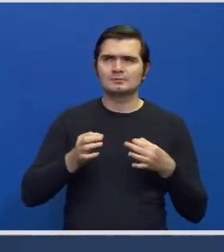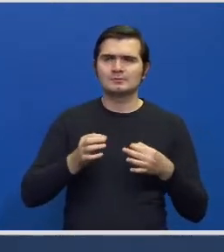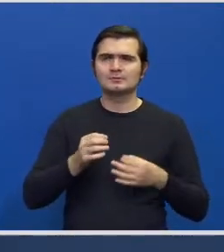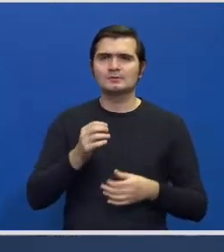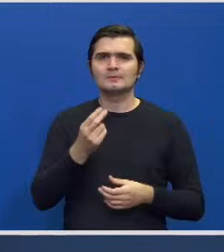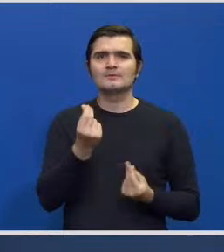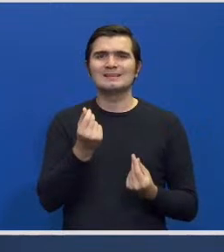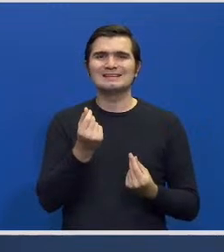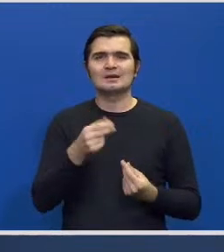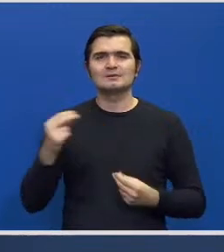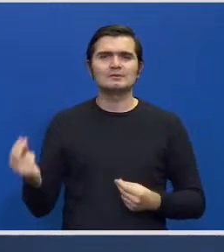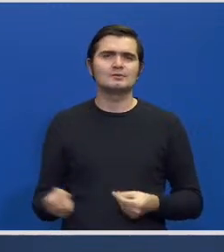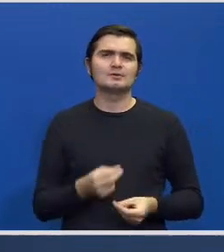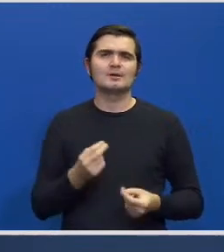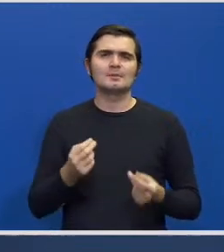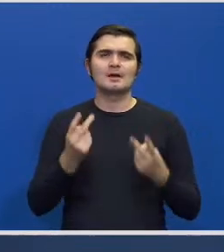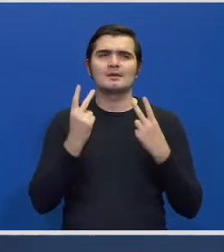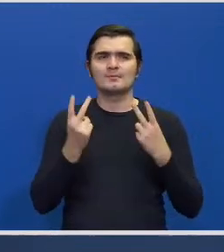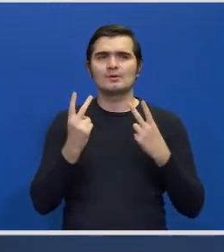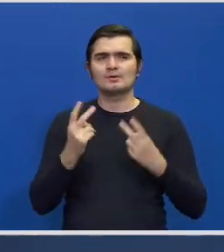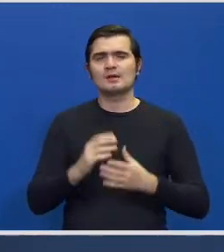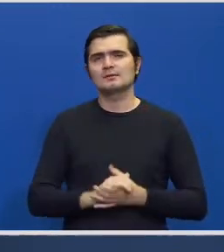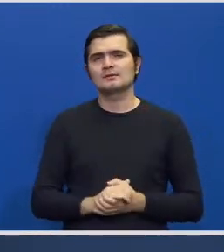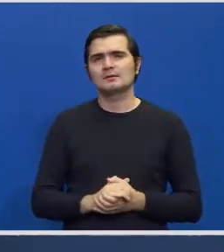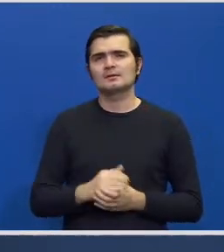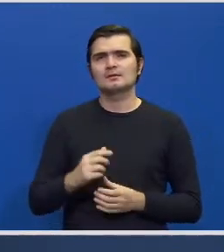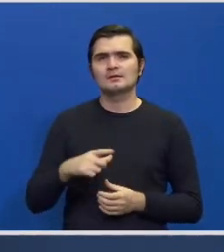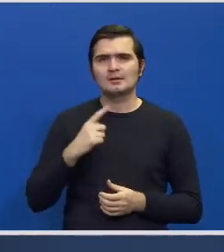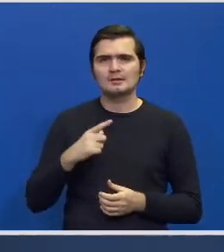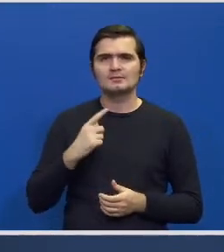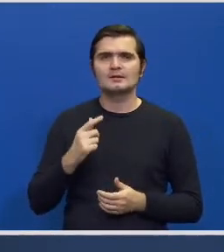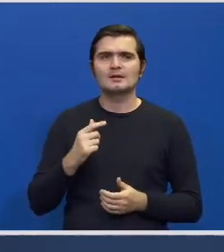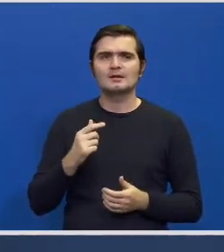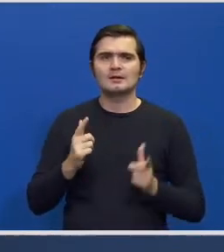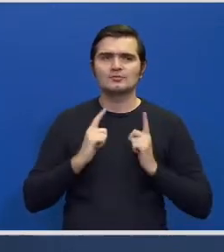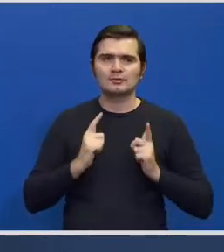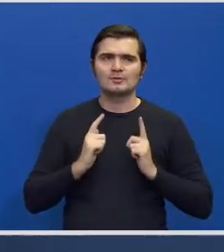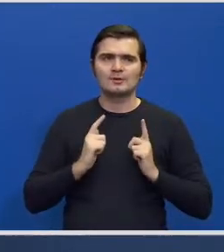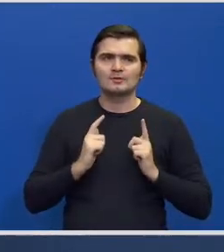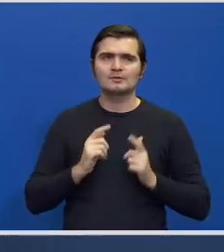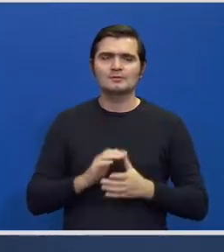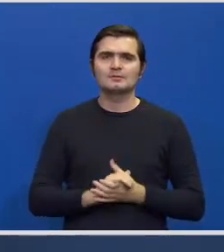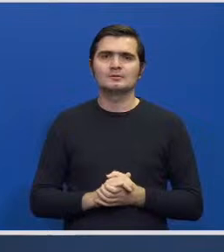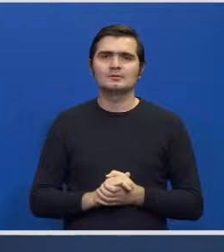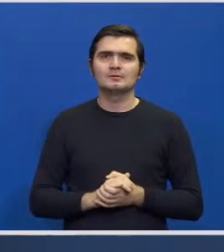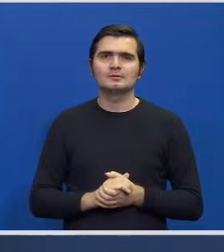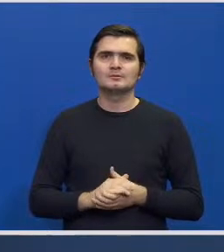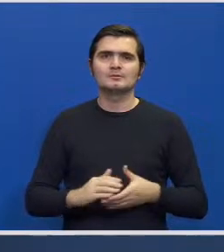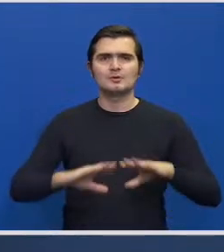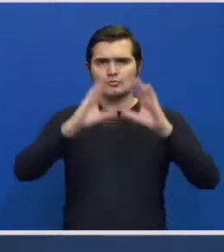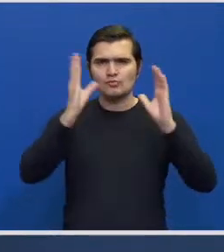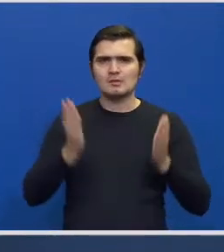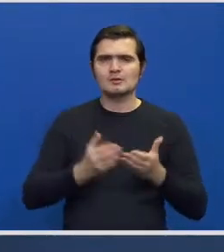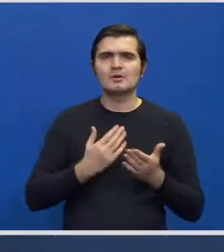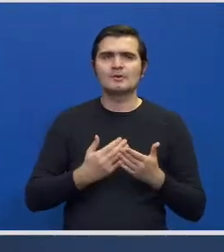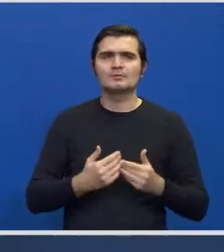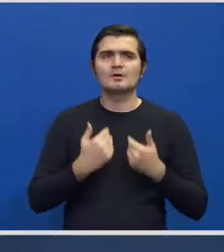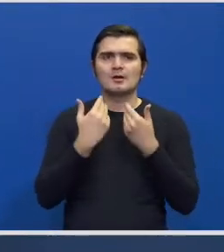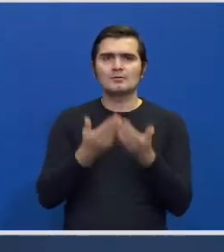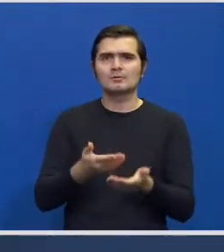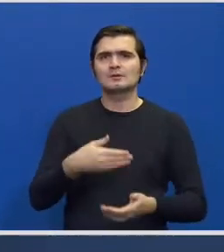și câteva măsuri în domeniul fiscal. Cea mai importantă dintre ele este cea care este așteptată de toată